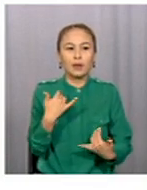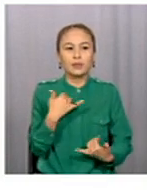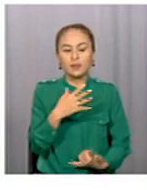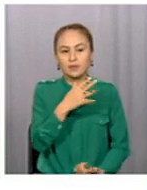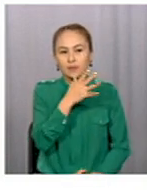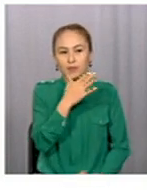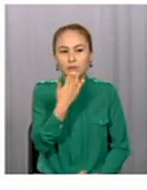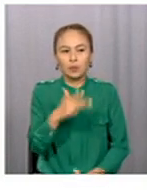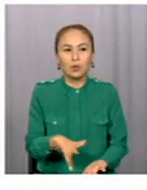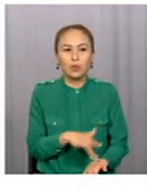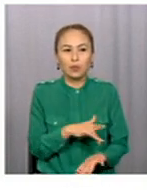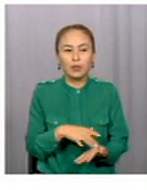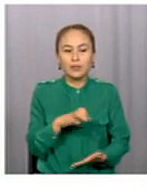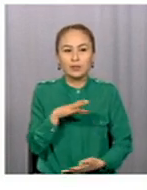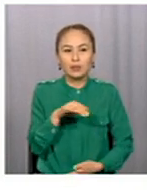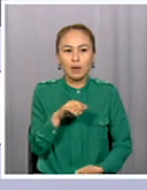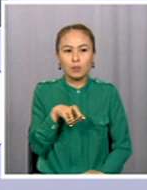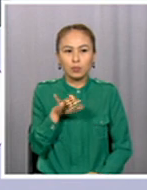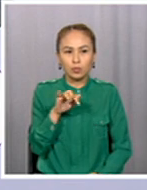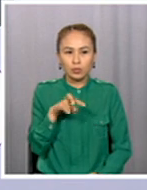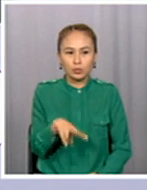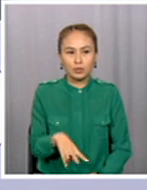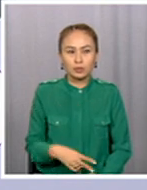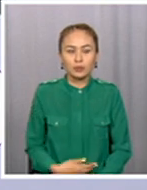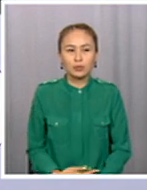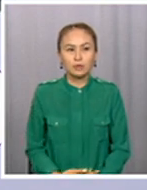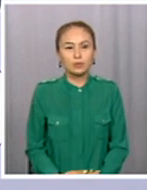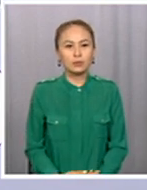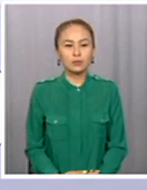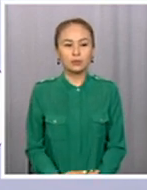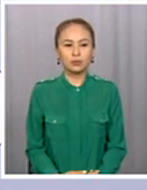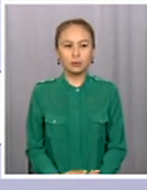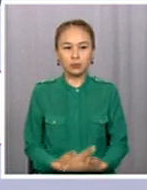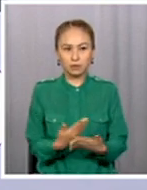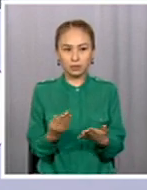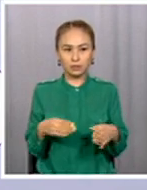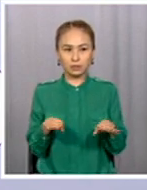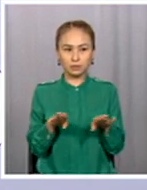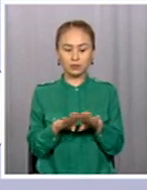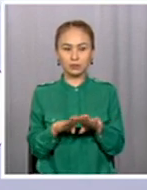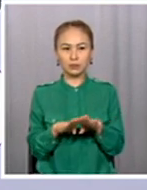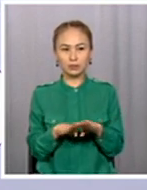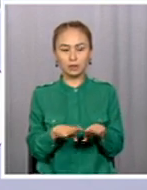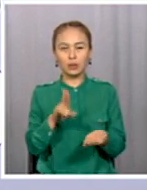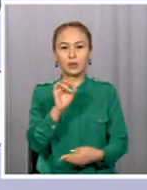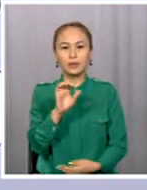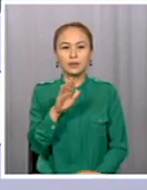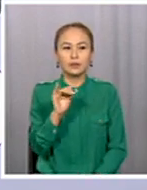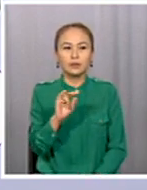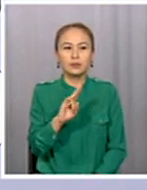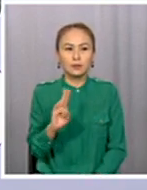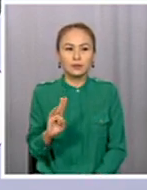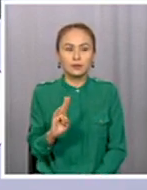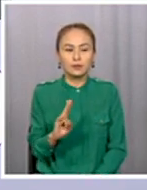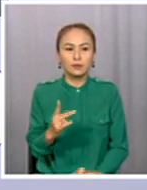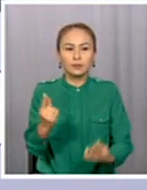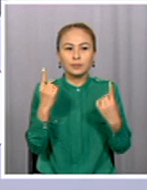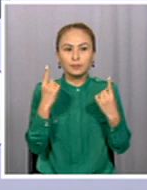бұл қала Стамбул деп аталады. Мінекей балалар, осылайша Константин